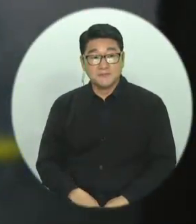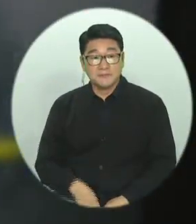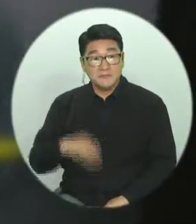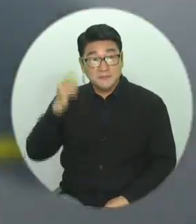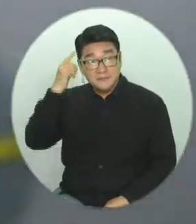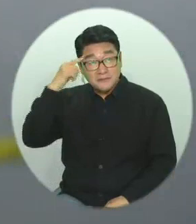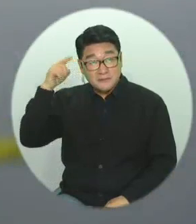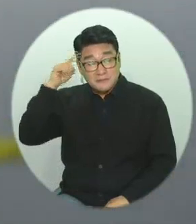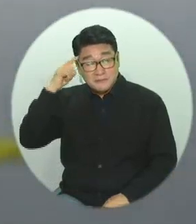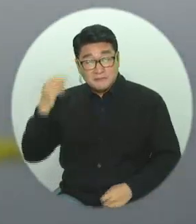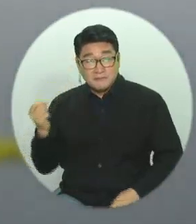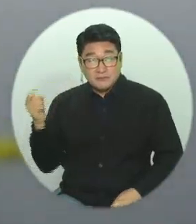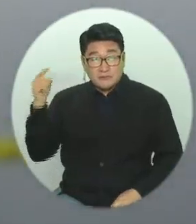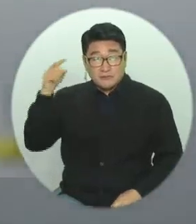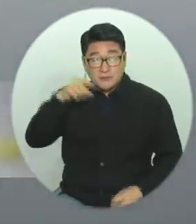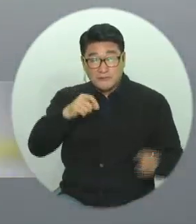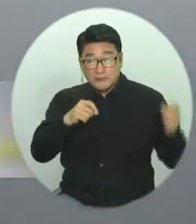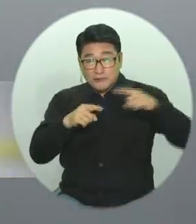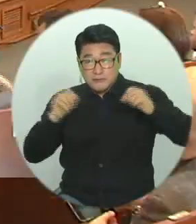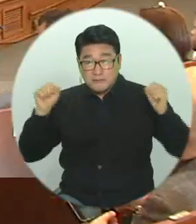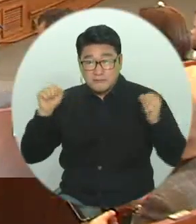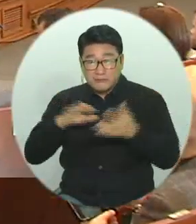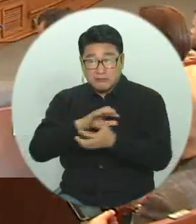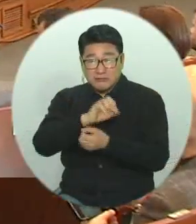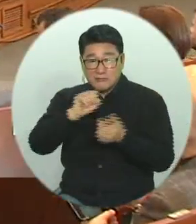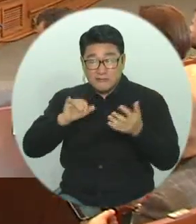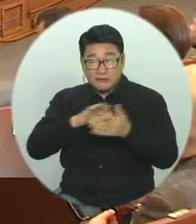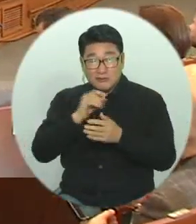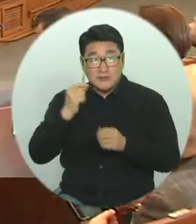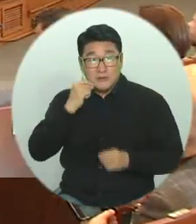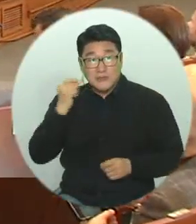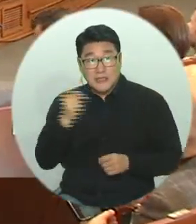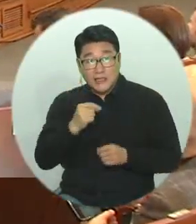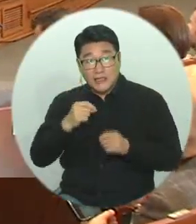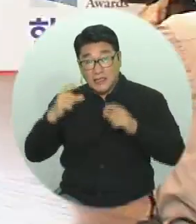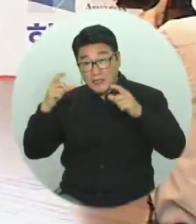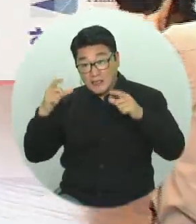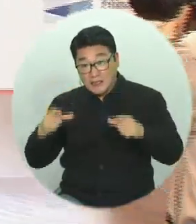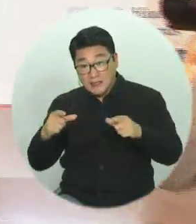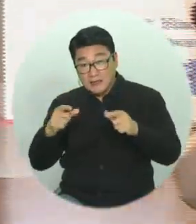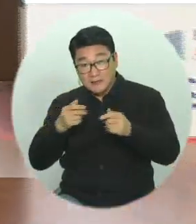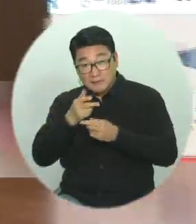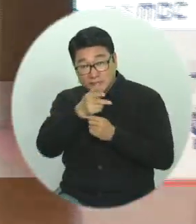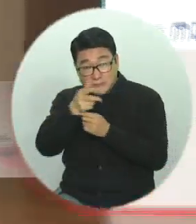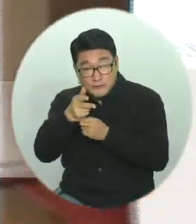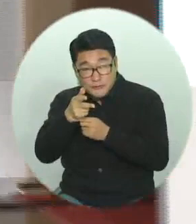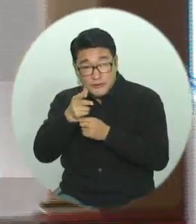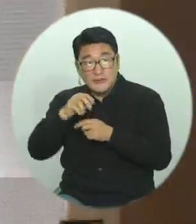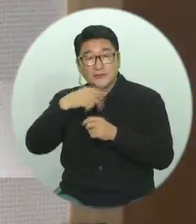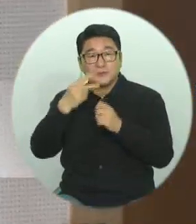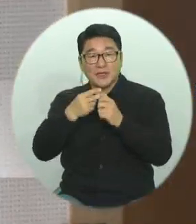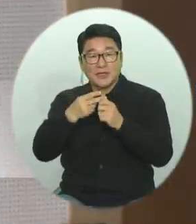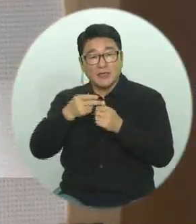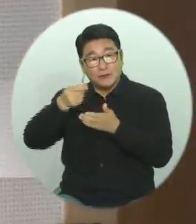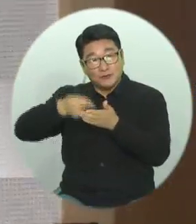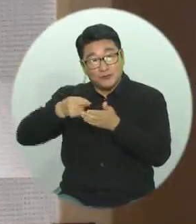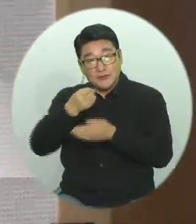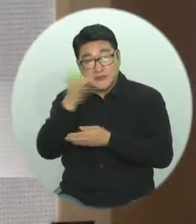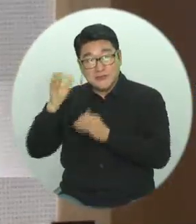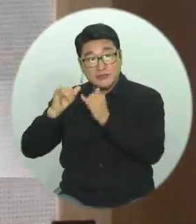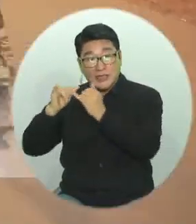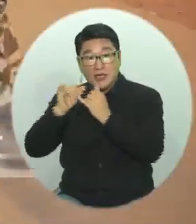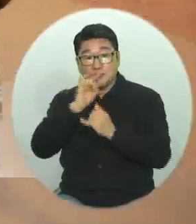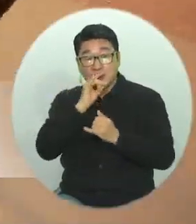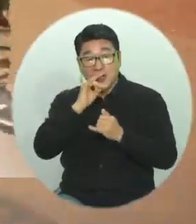의 폭과 공습이지 않는 우크라이나 동남부 지역을 취재한 바무 전투가 뉴스을 중앙